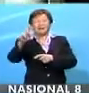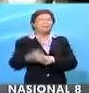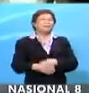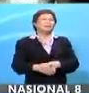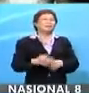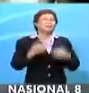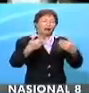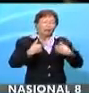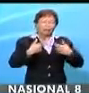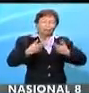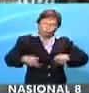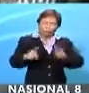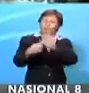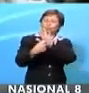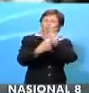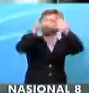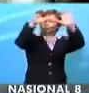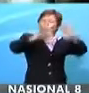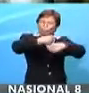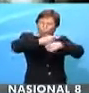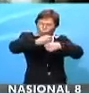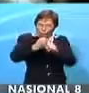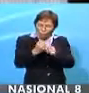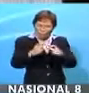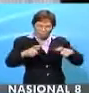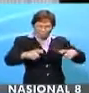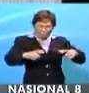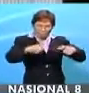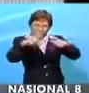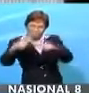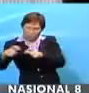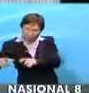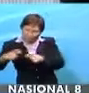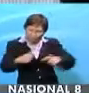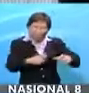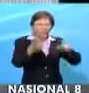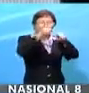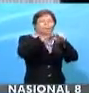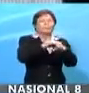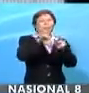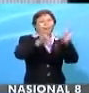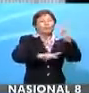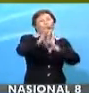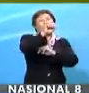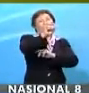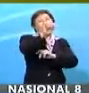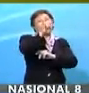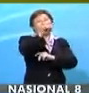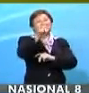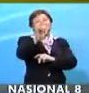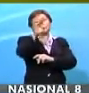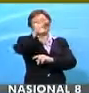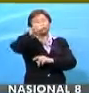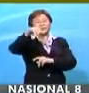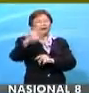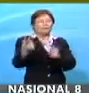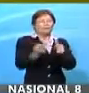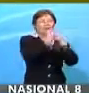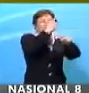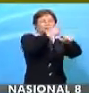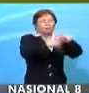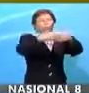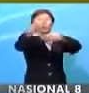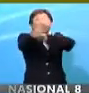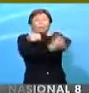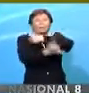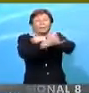turut berpeluang menunjukkan cara membuat apam balik kepada penduduk Azerbaijan. Walaupun baru pertama kali memasak apam balik di luar